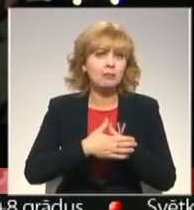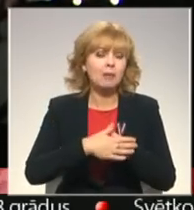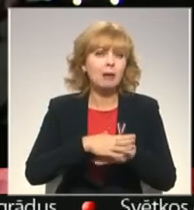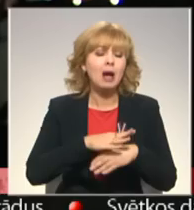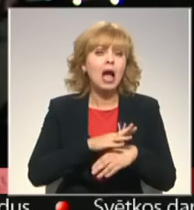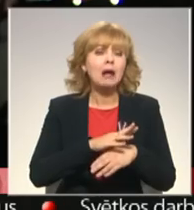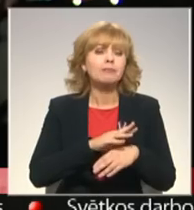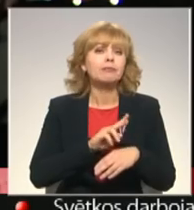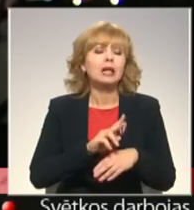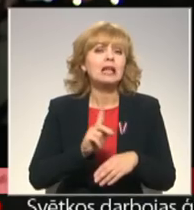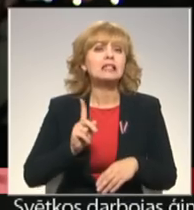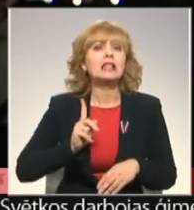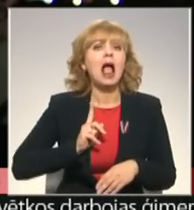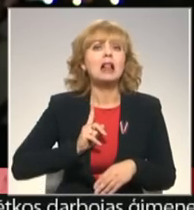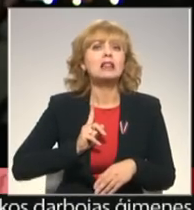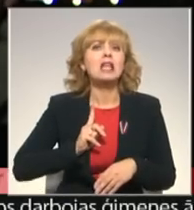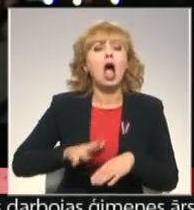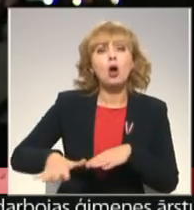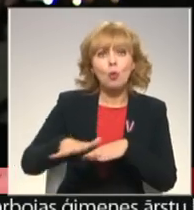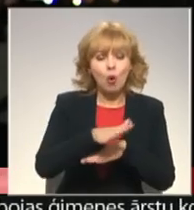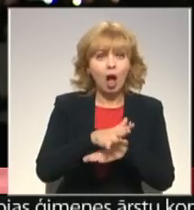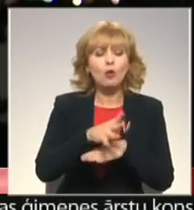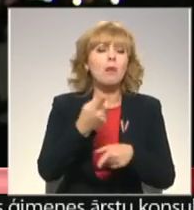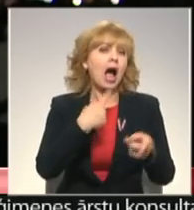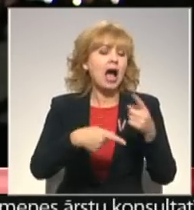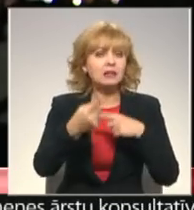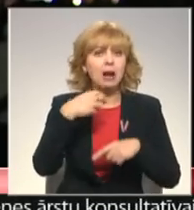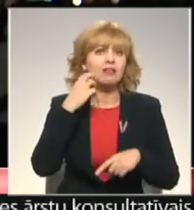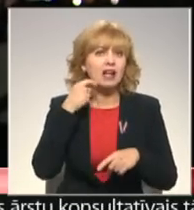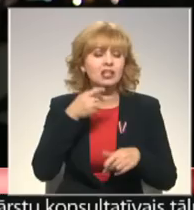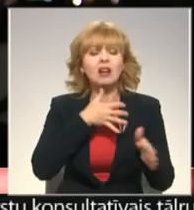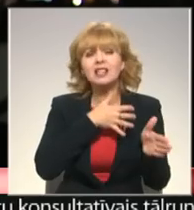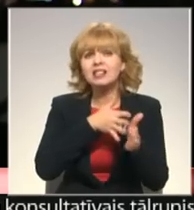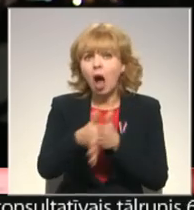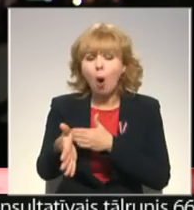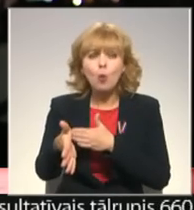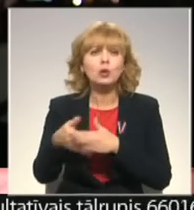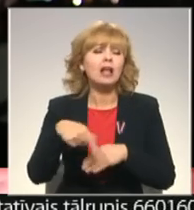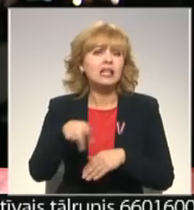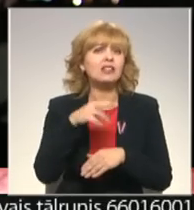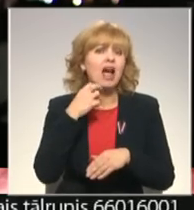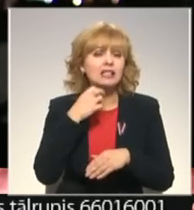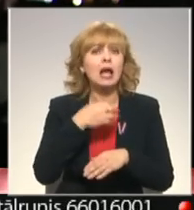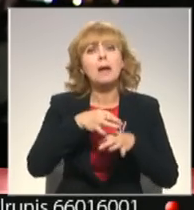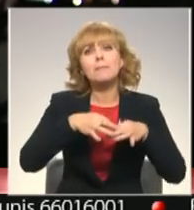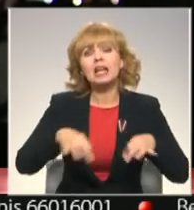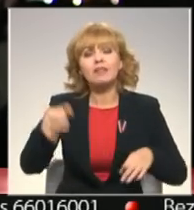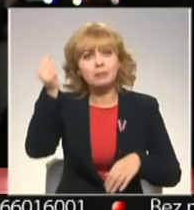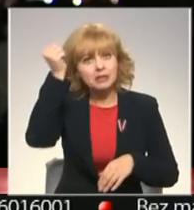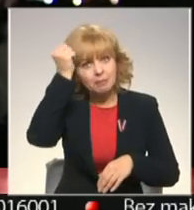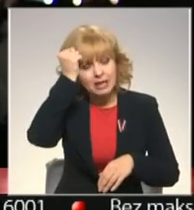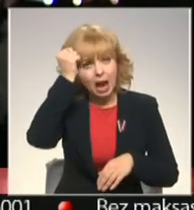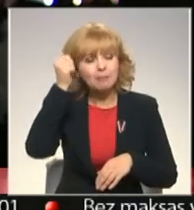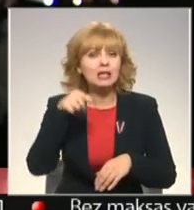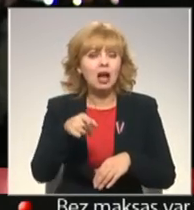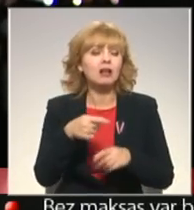laukumam un tur jau atkal atpakaļ iekšā vecrīgai cauri visai vecrīgai līdz brīvības piemineklim tā kā muršuts ir